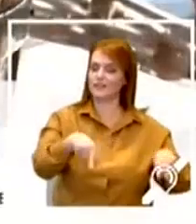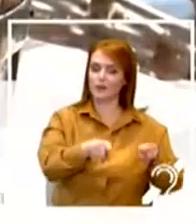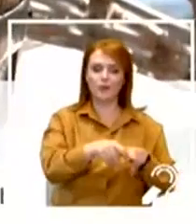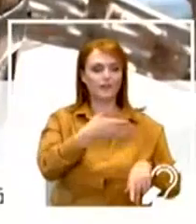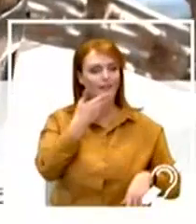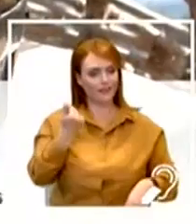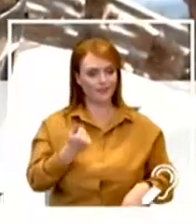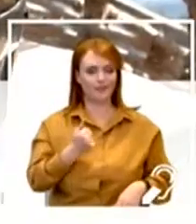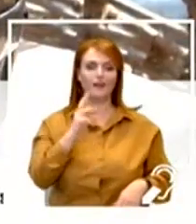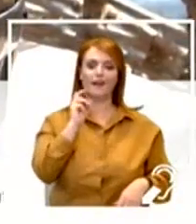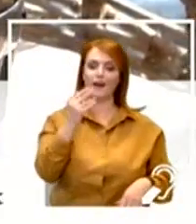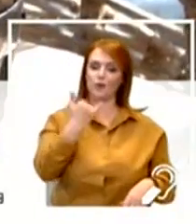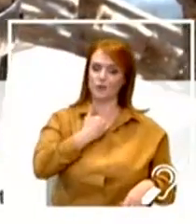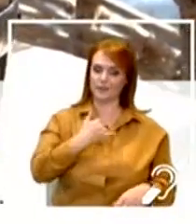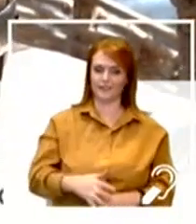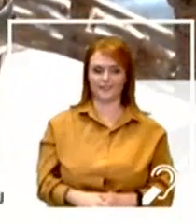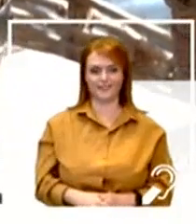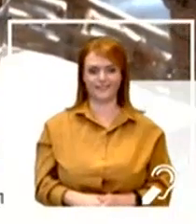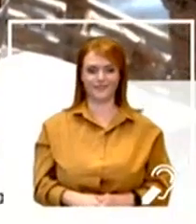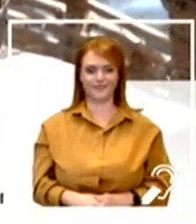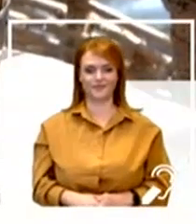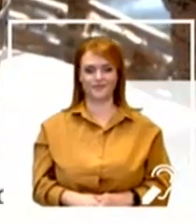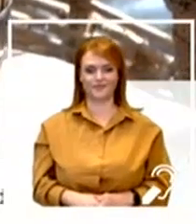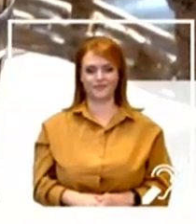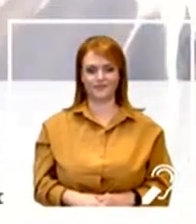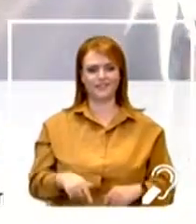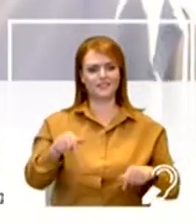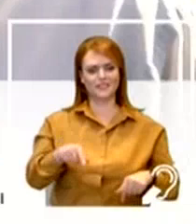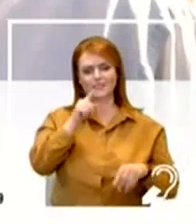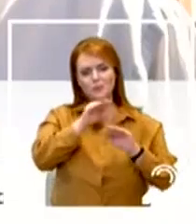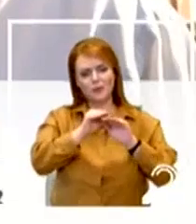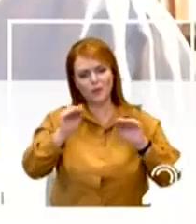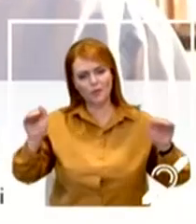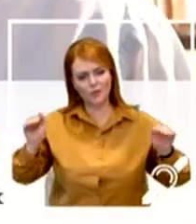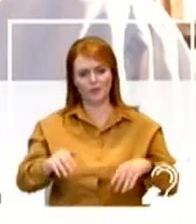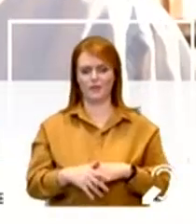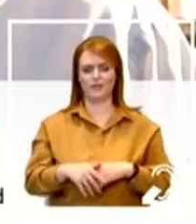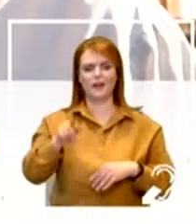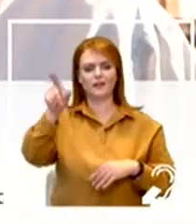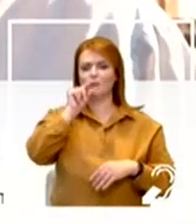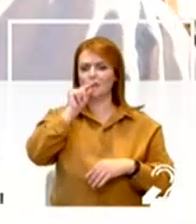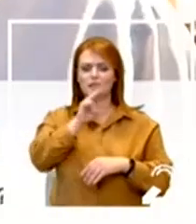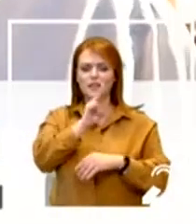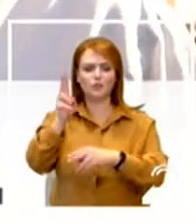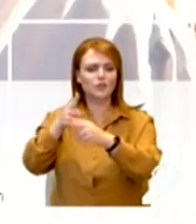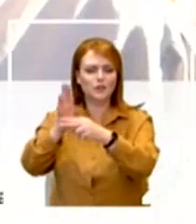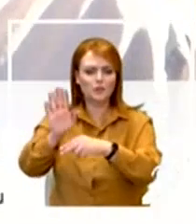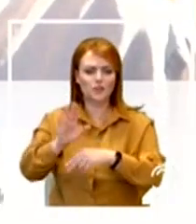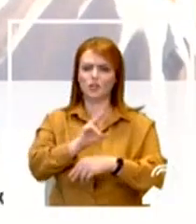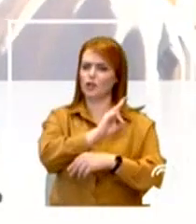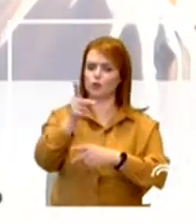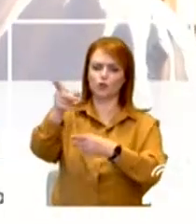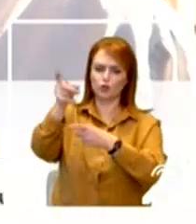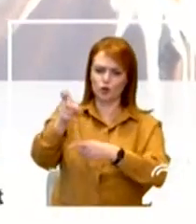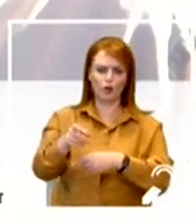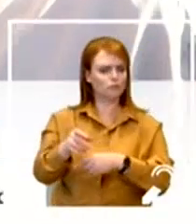în așa condiții să trăiască în liniște, nimeni nu ne trebuiește, nimeni nu ne împușcă la